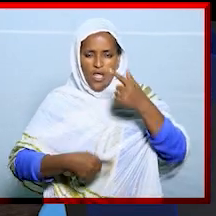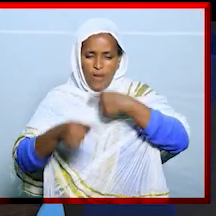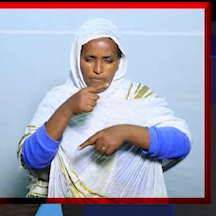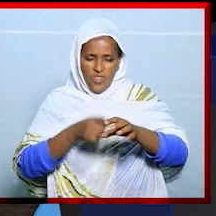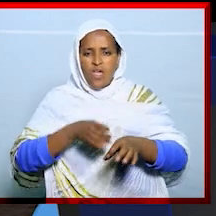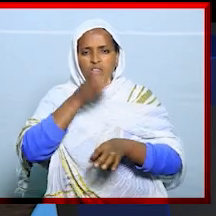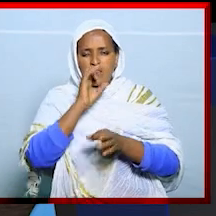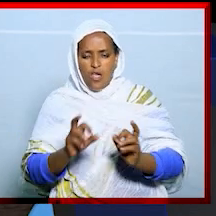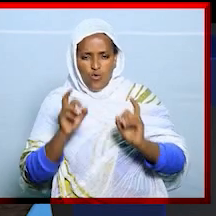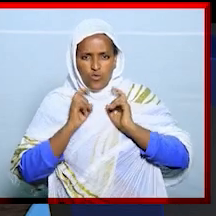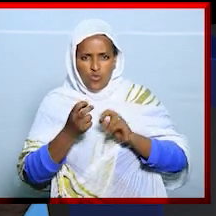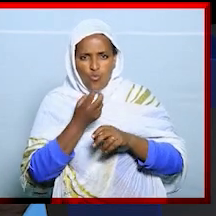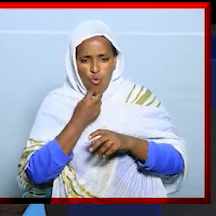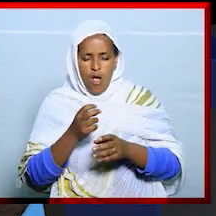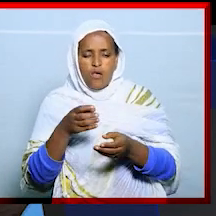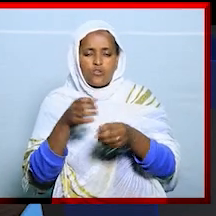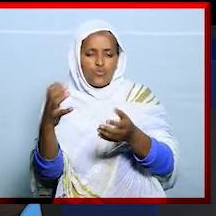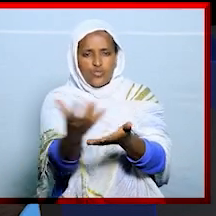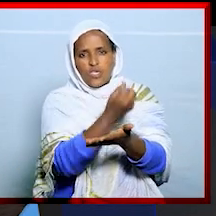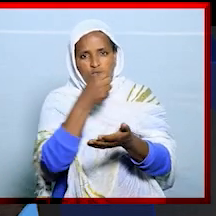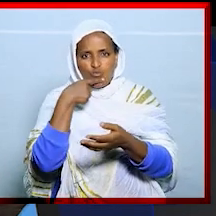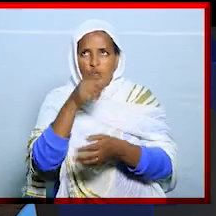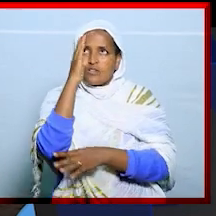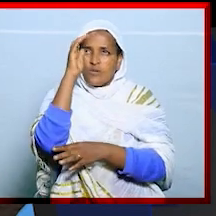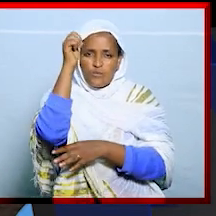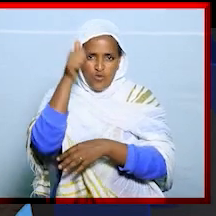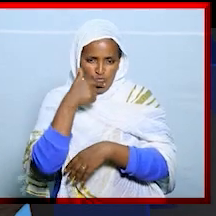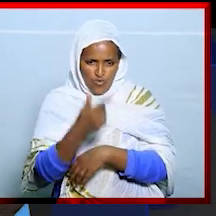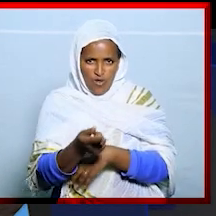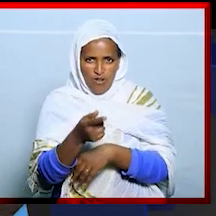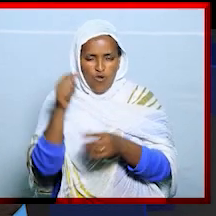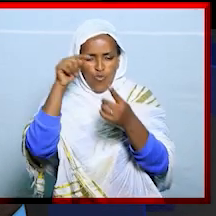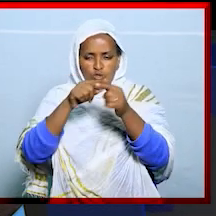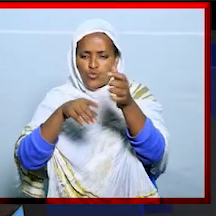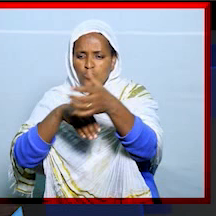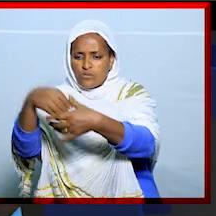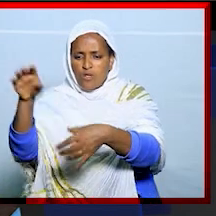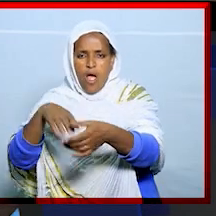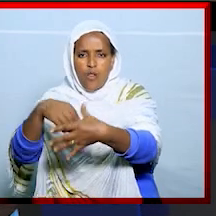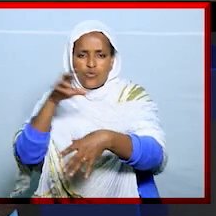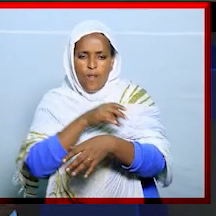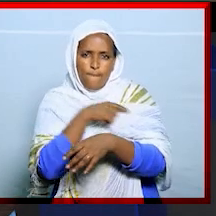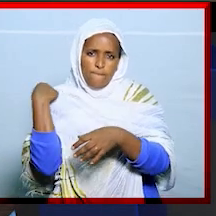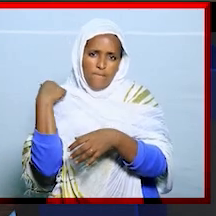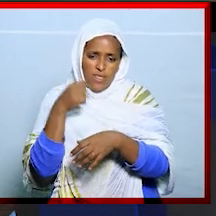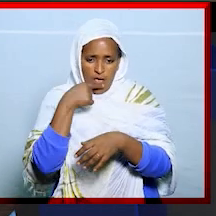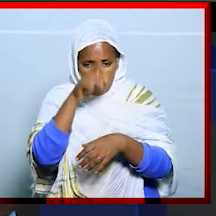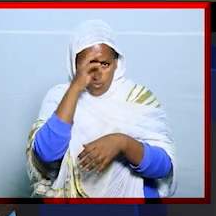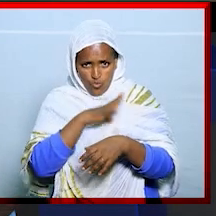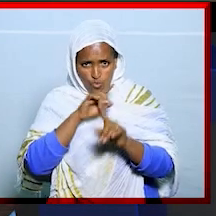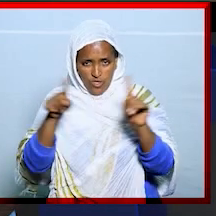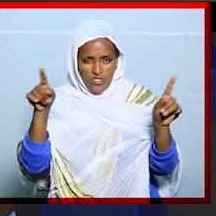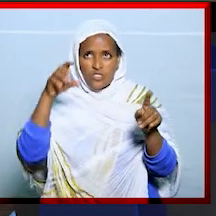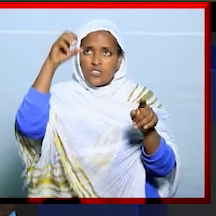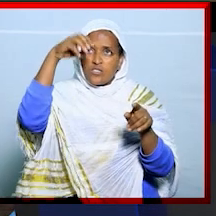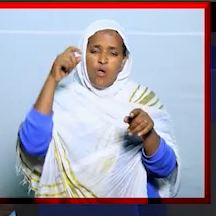እኔ ይምጣ ይጠጣ፣ የሕይወትን ውሃ እንዲያው ይውሰድ ብሏል። ወደ እኔ የመጣውን ወደ ውጭ አላወጣውም ብሏል። እምቢ ብሎ ይህንን ጥሪ አልቀበልም